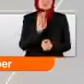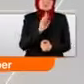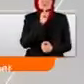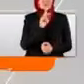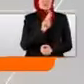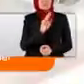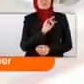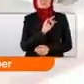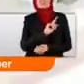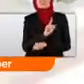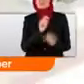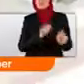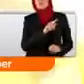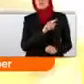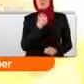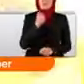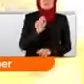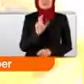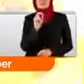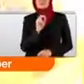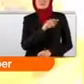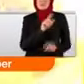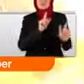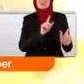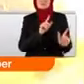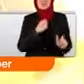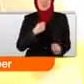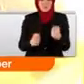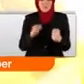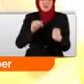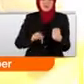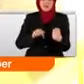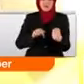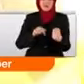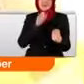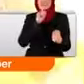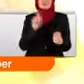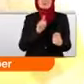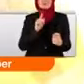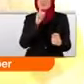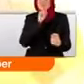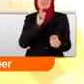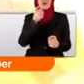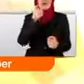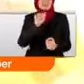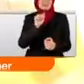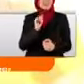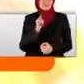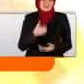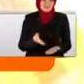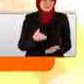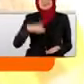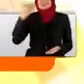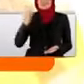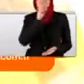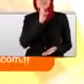75 80 gitmesi lazım artacak mecburen Benim altındaki araba 160 da gidiyor a320 ile gidiyor